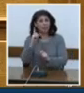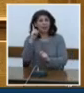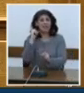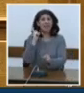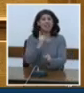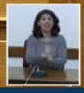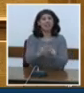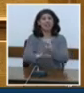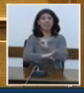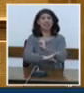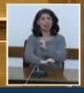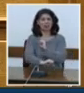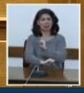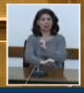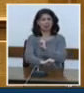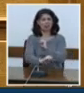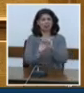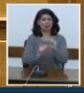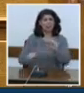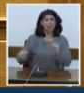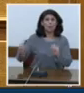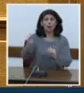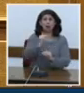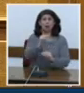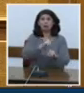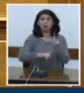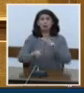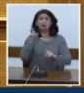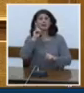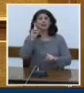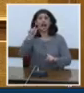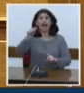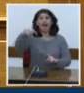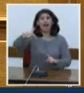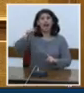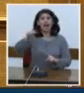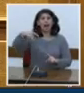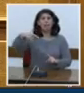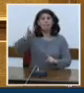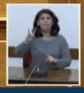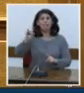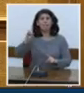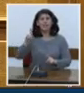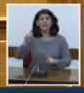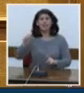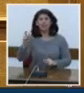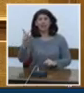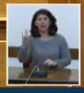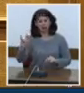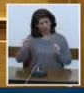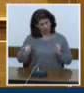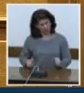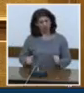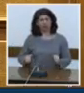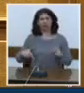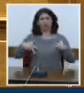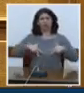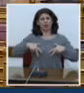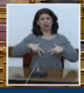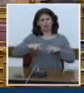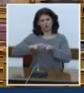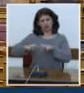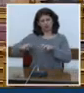γραμματεία, προϊστάμενη της οποίας είναι η κυρία Αγαπηδάκη. Οι πιο πολλοί από εσάς δεν τη γνωρίζετε, κάθεται εδώ πέρα στα κυβερνητικά